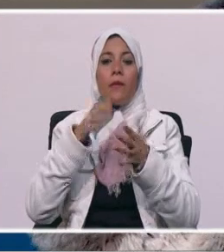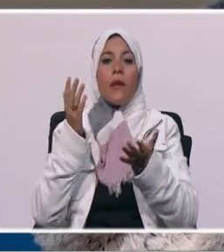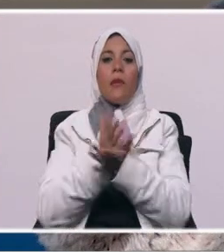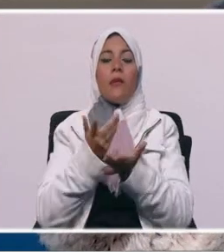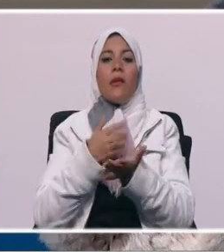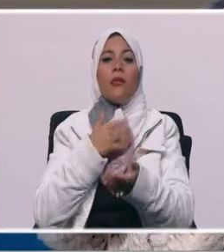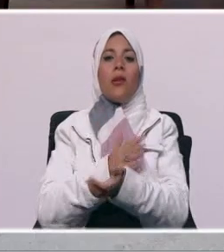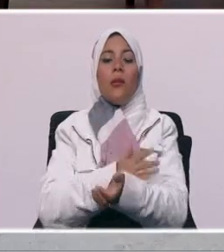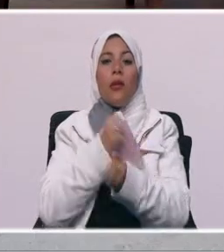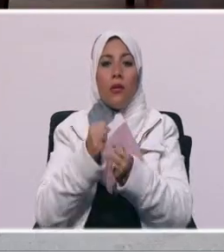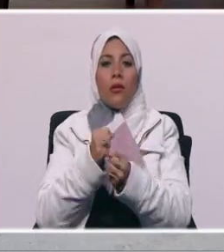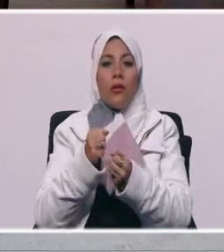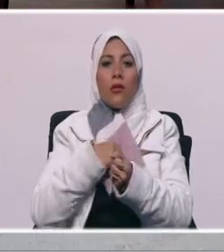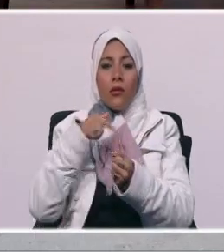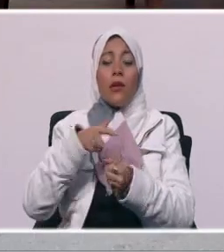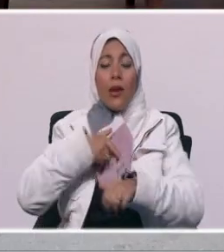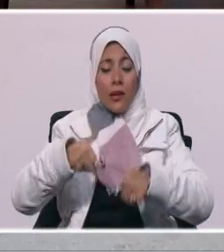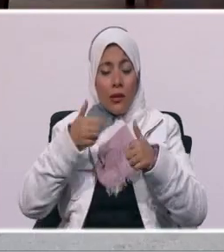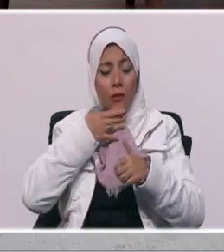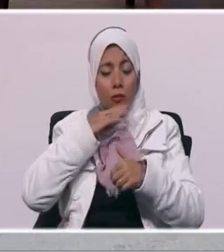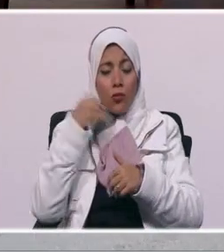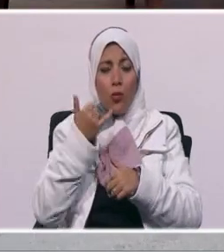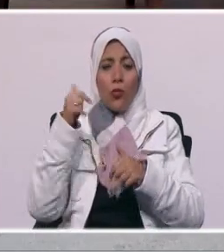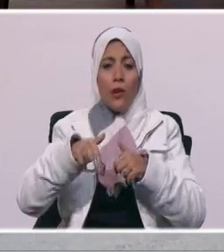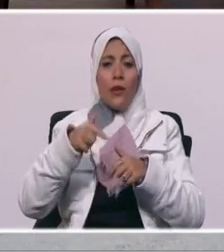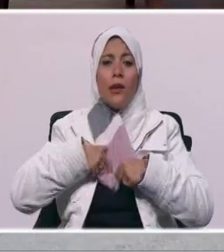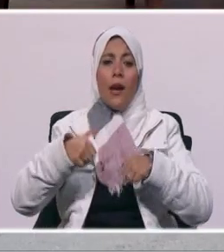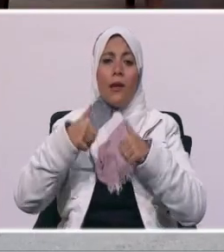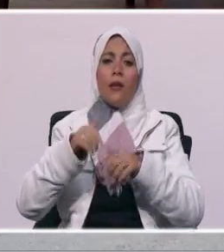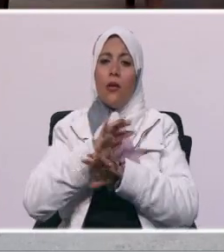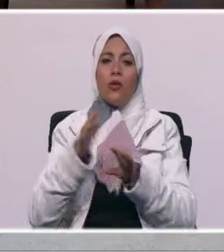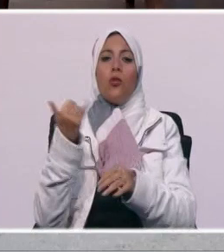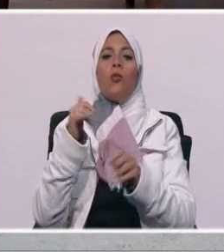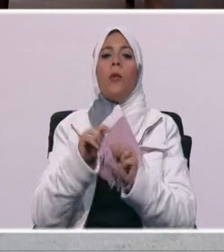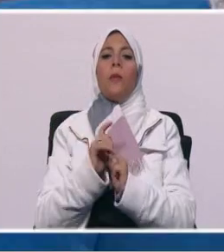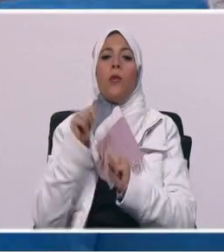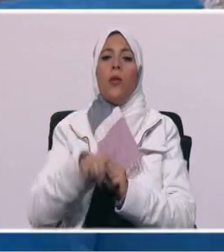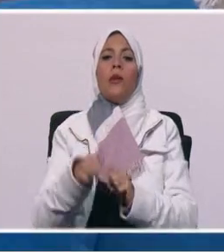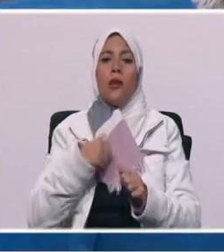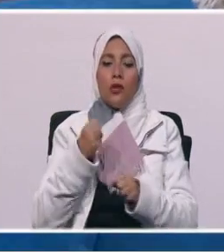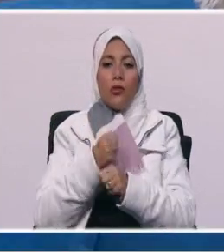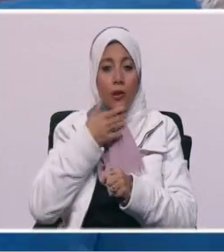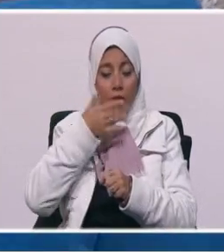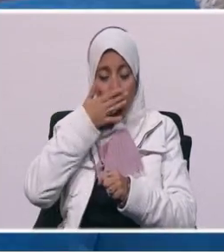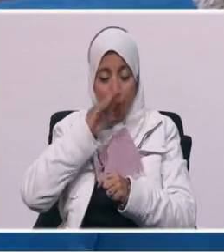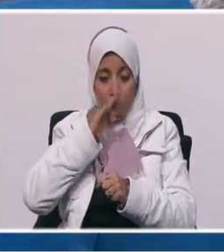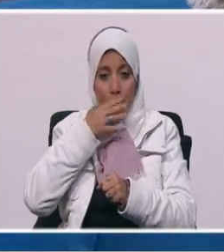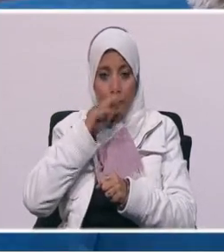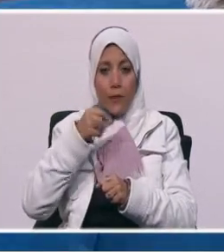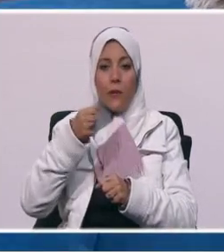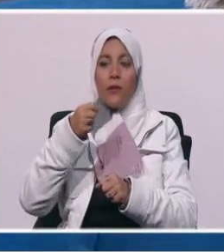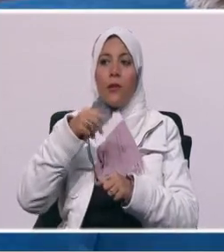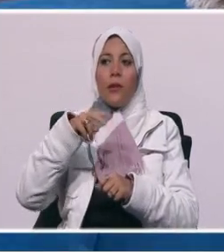لمشكلتي وبقيت احسن. وده الاهم بالنسبه للناس، انهم يسمعوا ان انا بقيت احسن بكتير، والحمد لله بنسبه